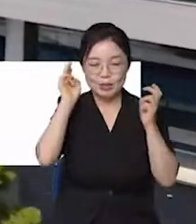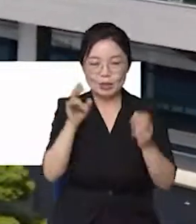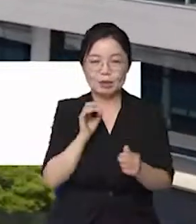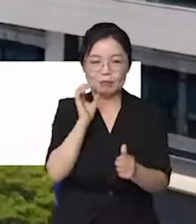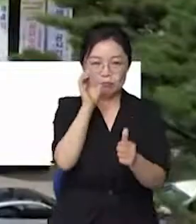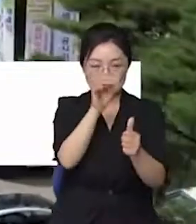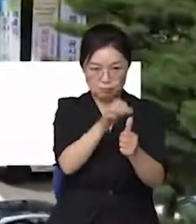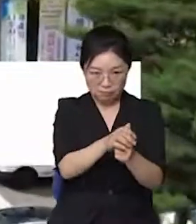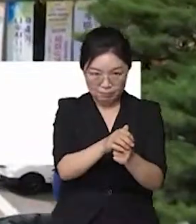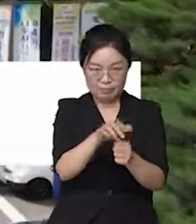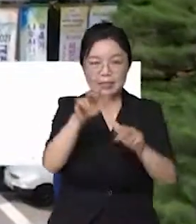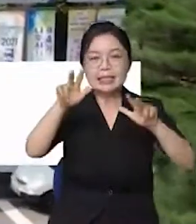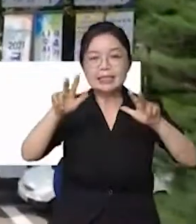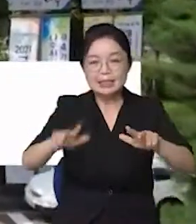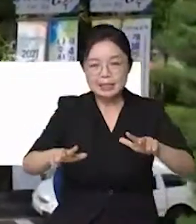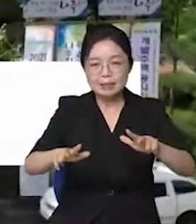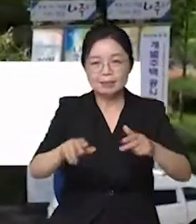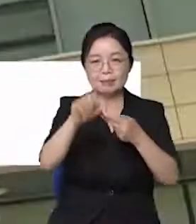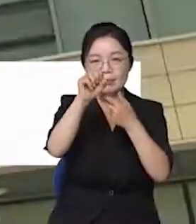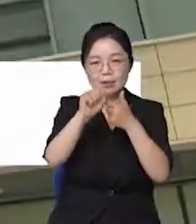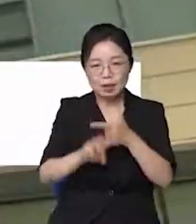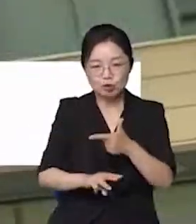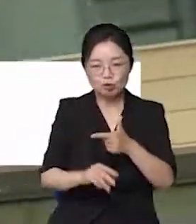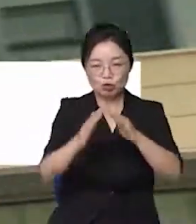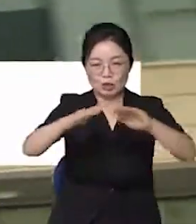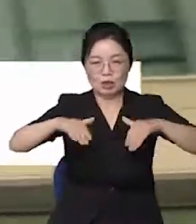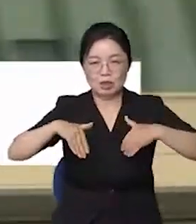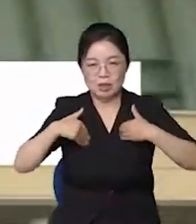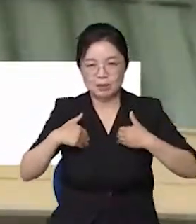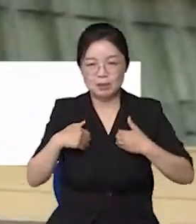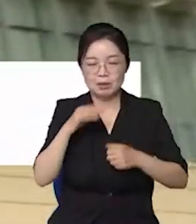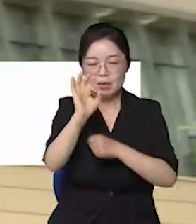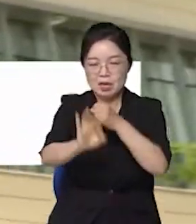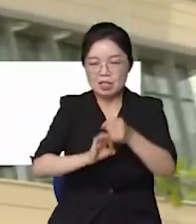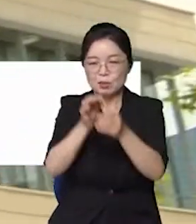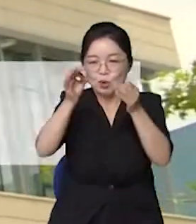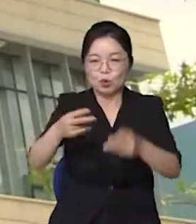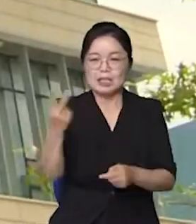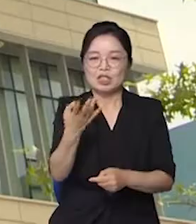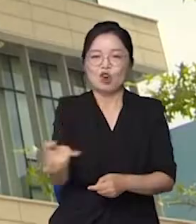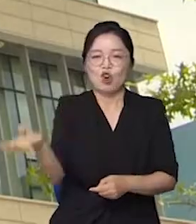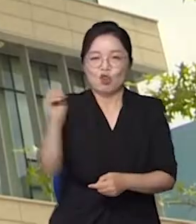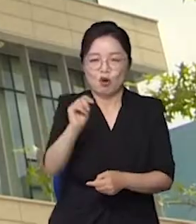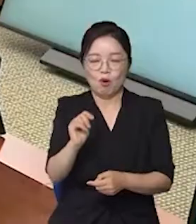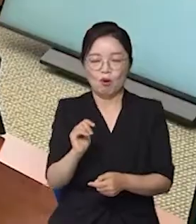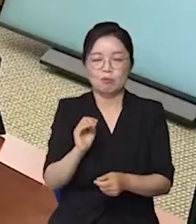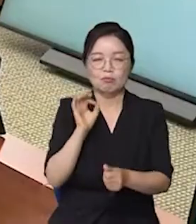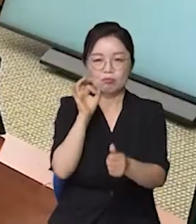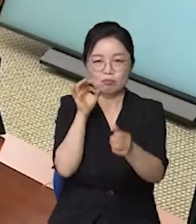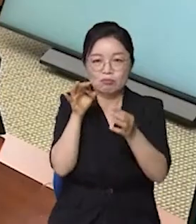전라남도와 나주시가 올해부터 10년간 100억씩 총 2천억 원의 운영비를 부담하게 됩니다.